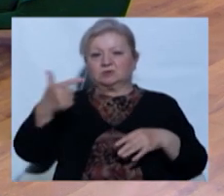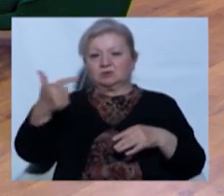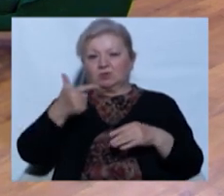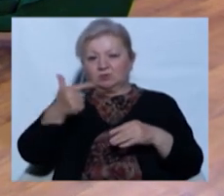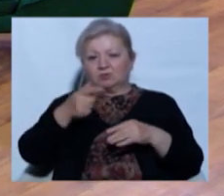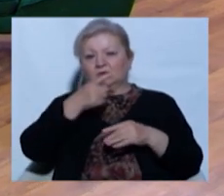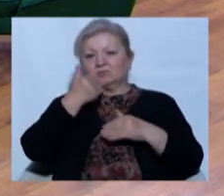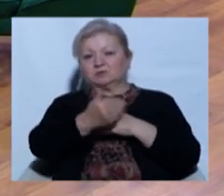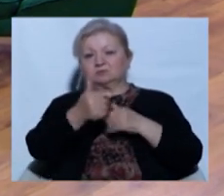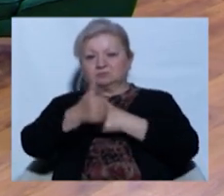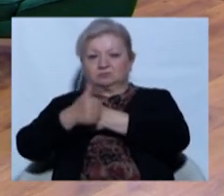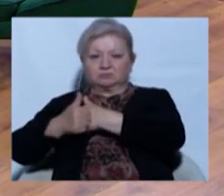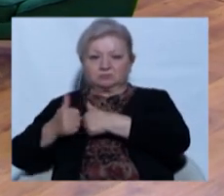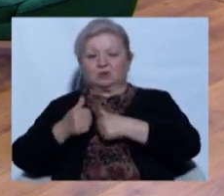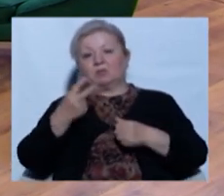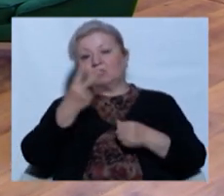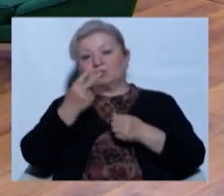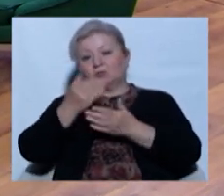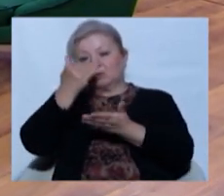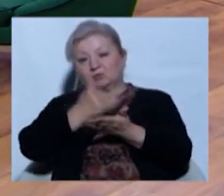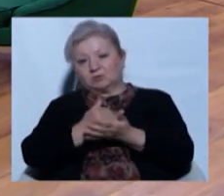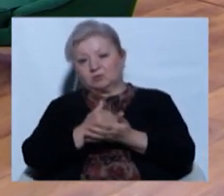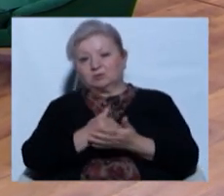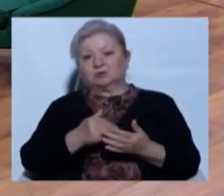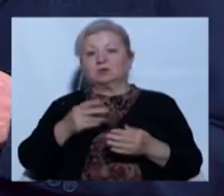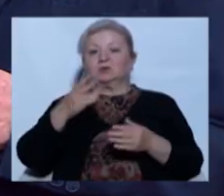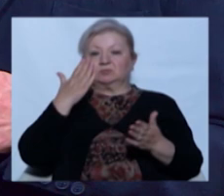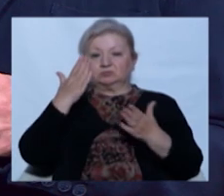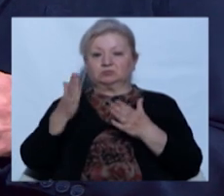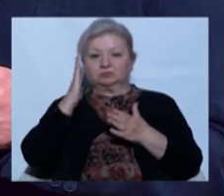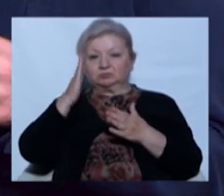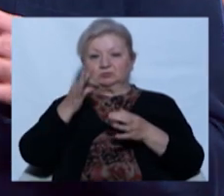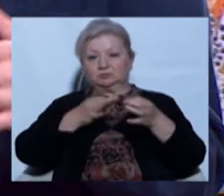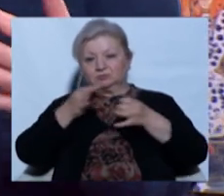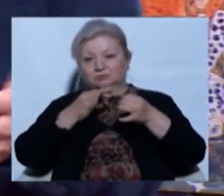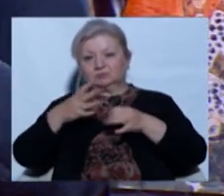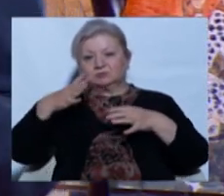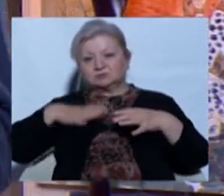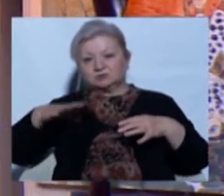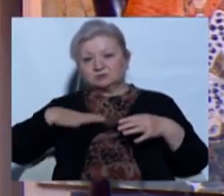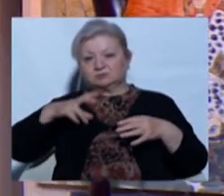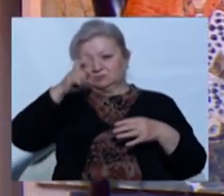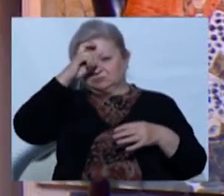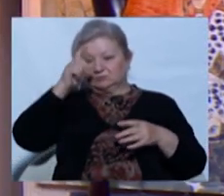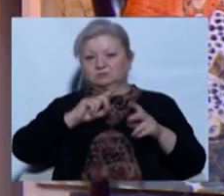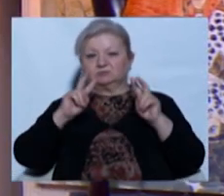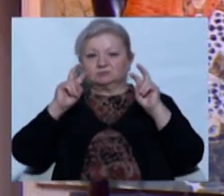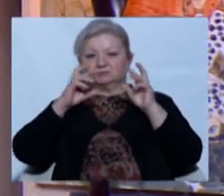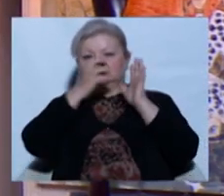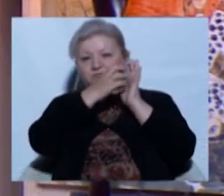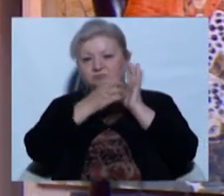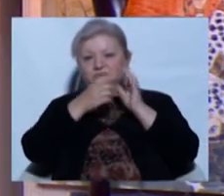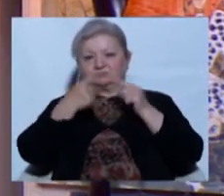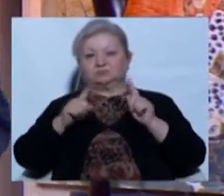და მეორე ნაწილში, გაკვეთილის მეორე ნაწილში ჩვენ ვისაუბრებთ საქართველოს სახელმწიფო სიმბოლიკებზე და მე აგიხსნით,